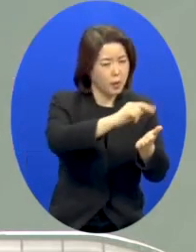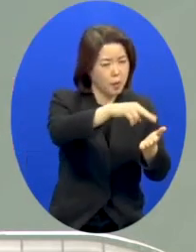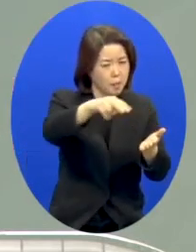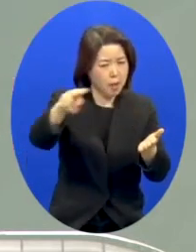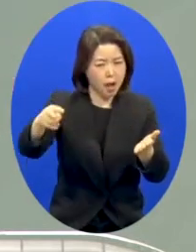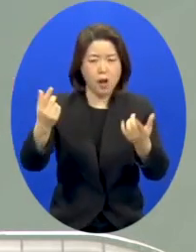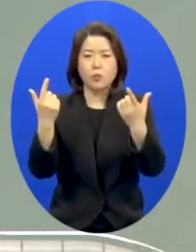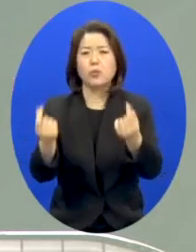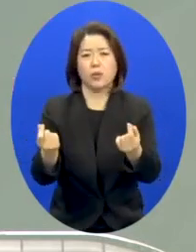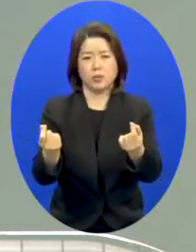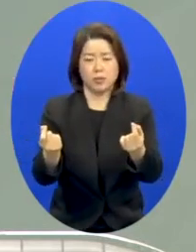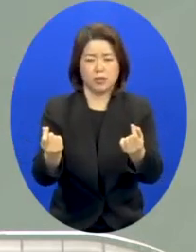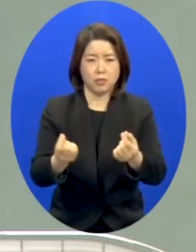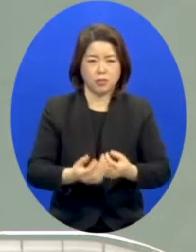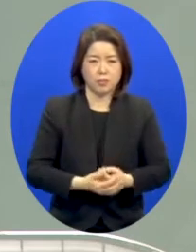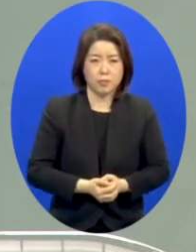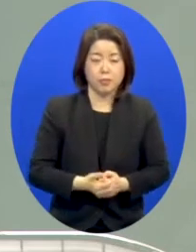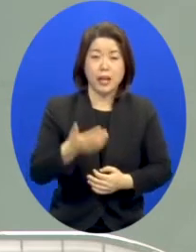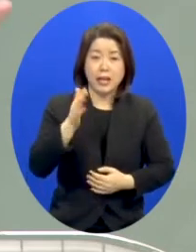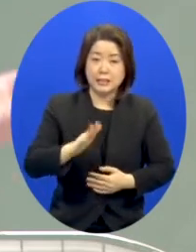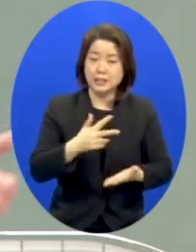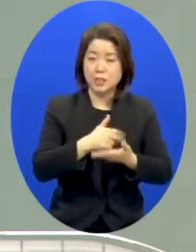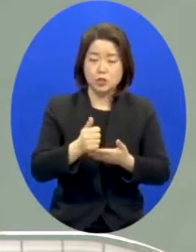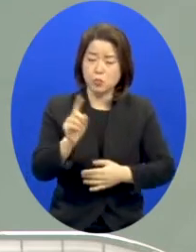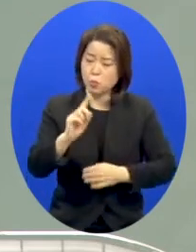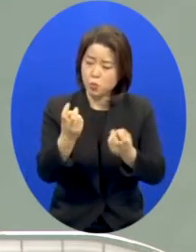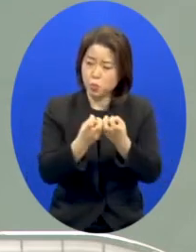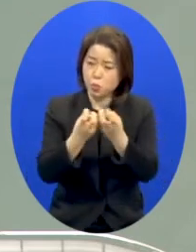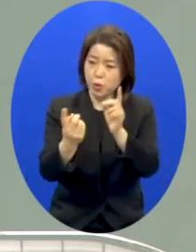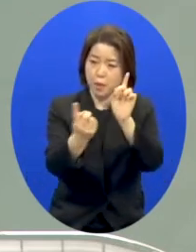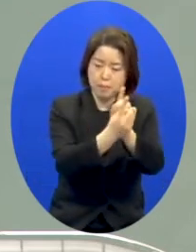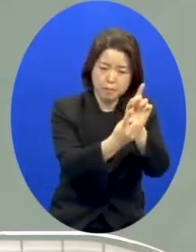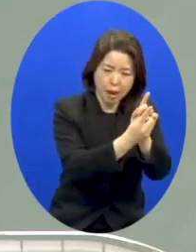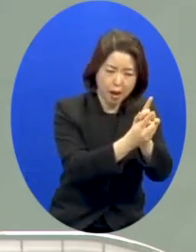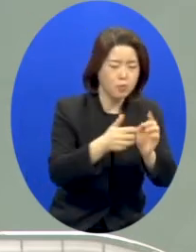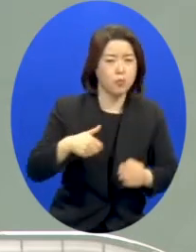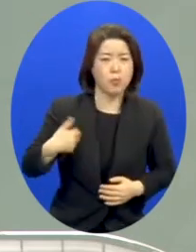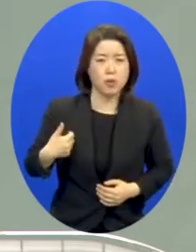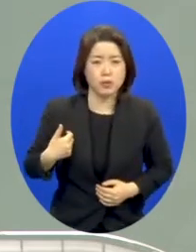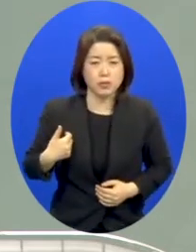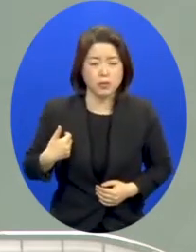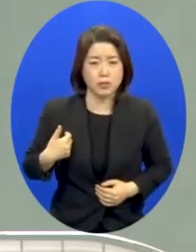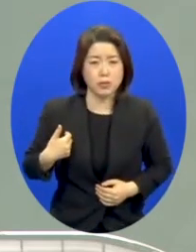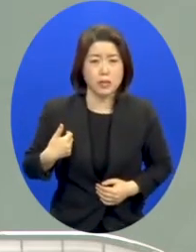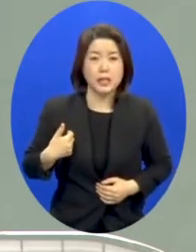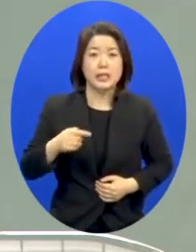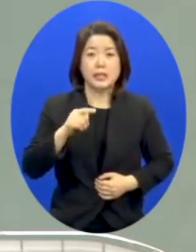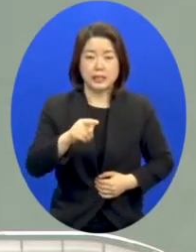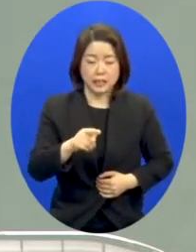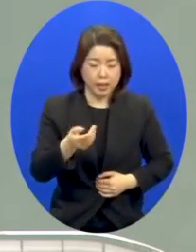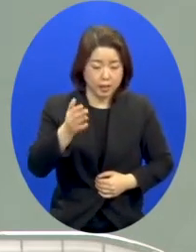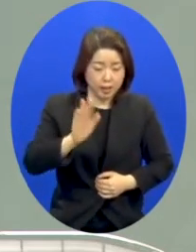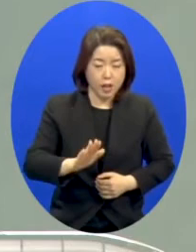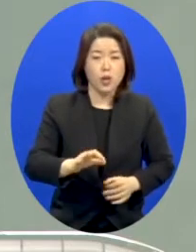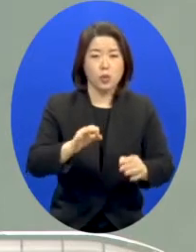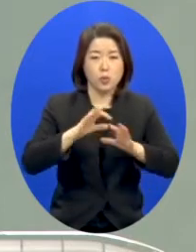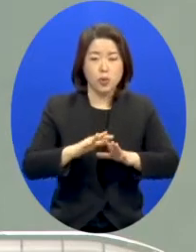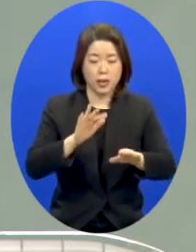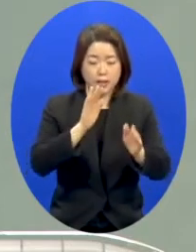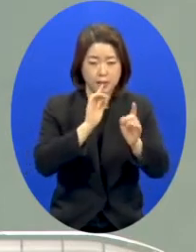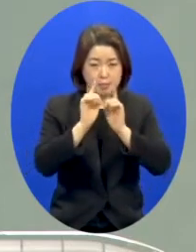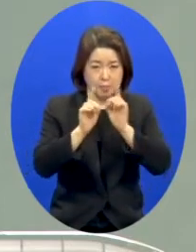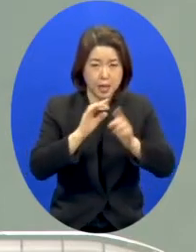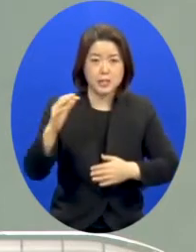똑같았습니다 그러나 주님을 어떻게 만나야 될 지 모르겠더라 근데 놀랍게도 말씀으로